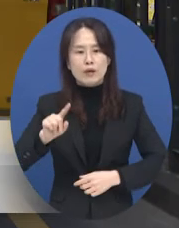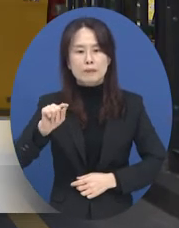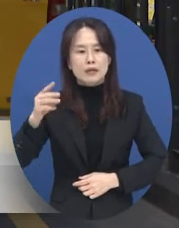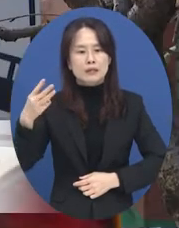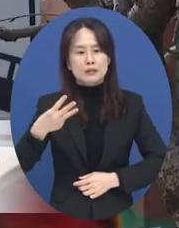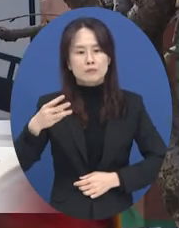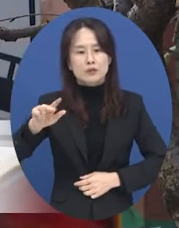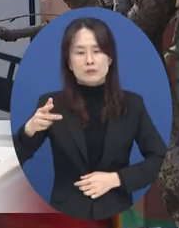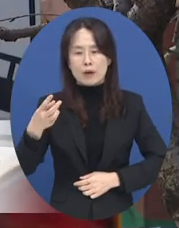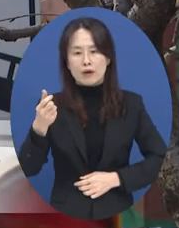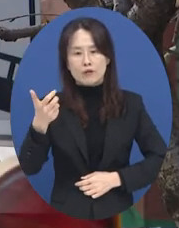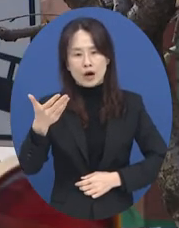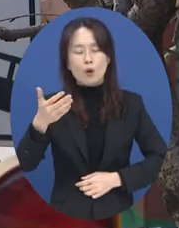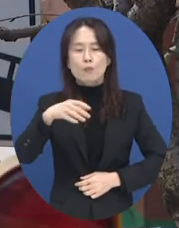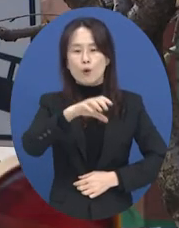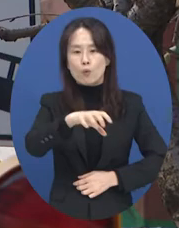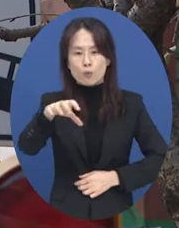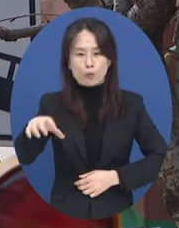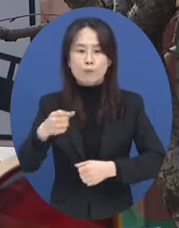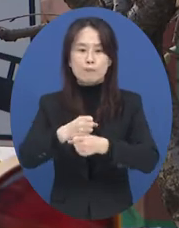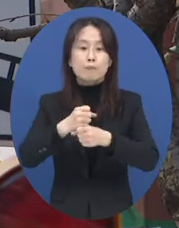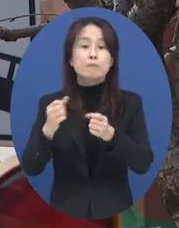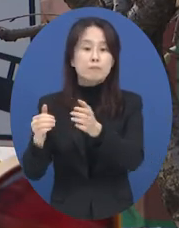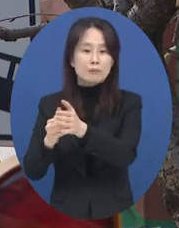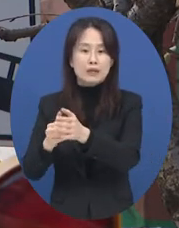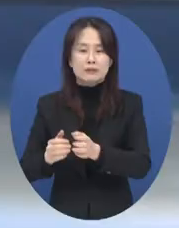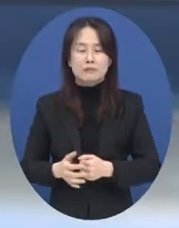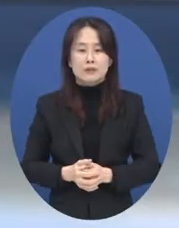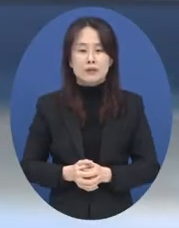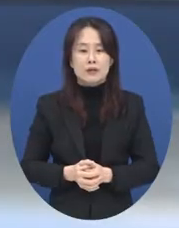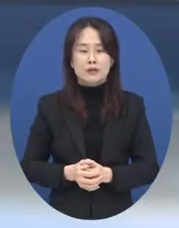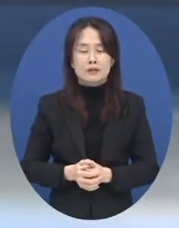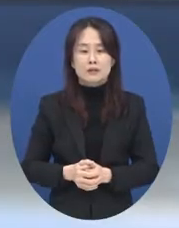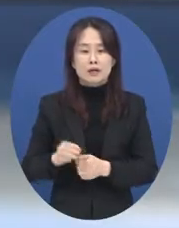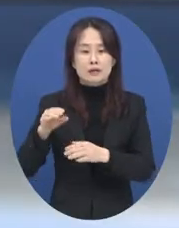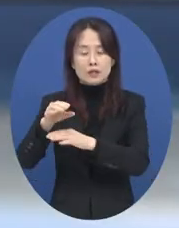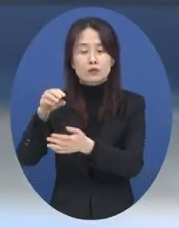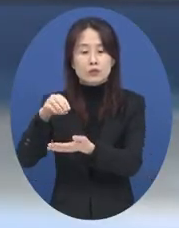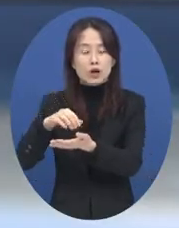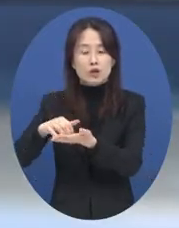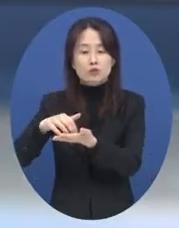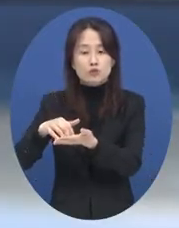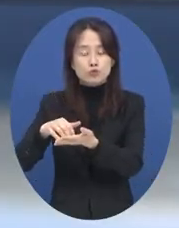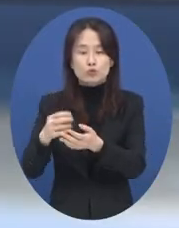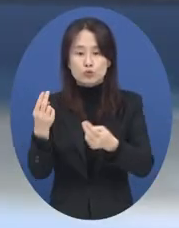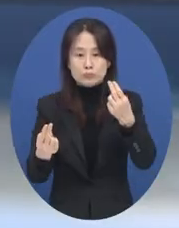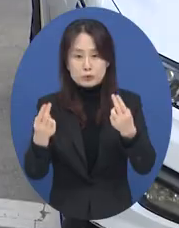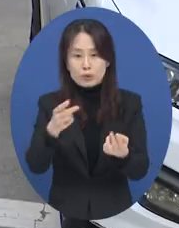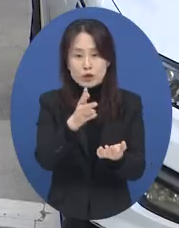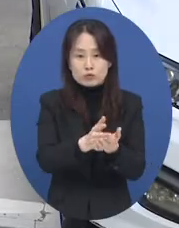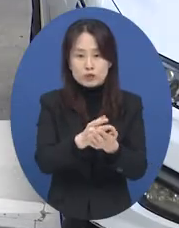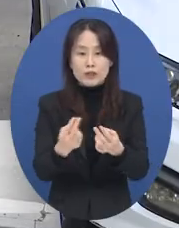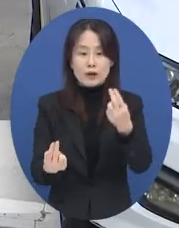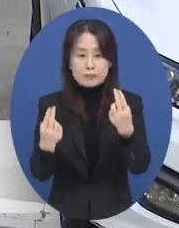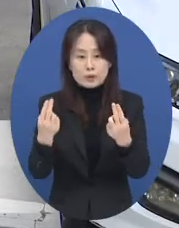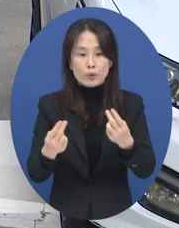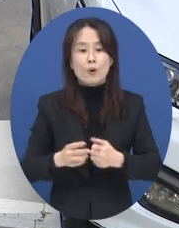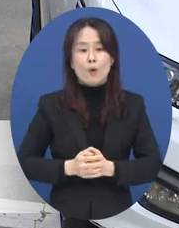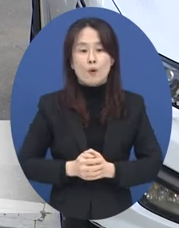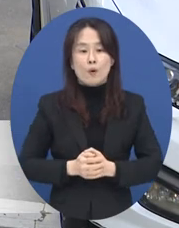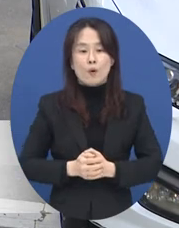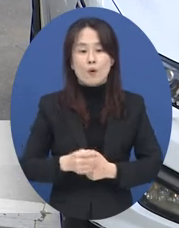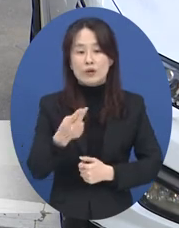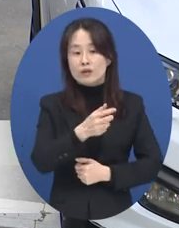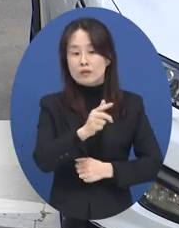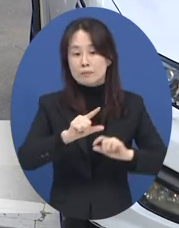동안 13,789면의 주차 공간을 확보했습니다. 자동차 등록수에 비한 주차장 수를 나타내는 주차장